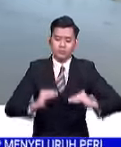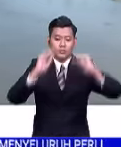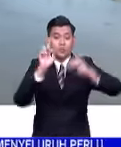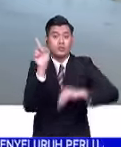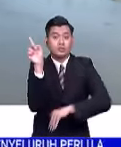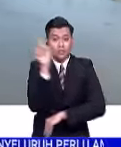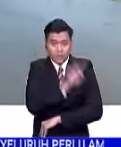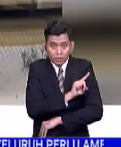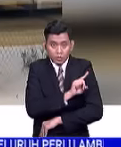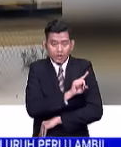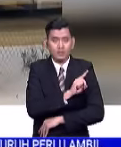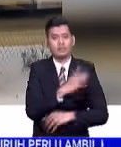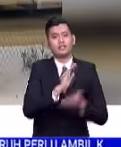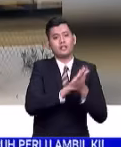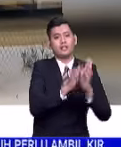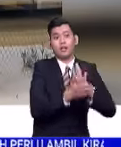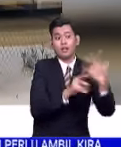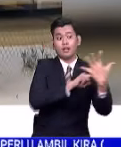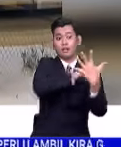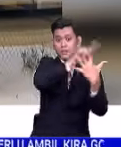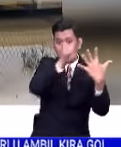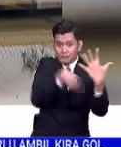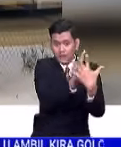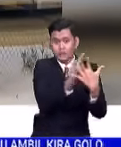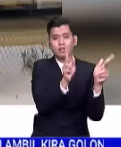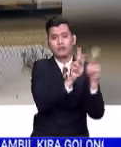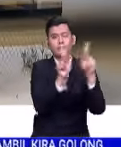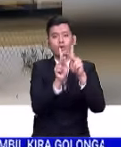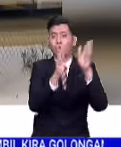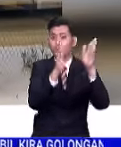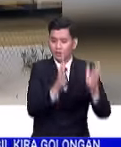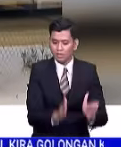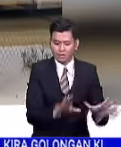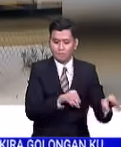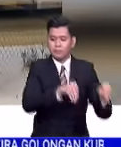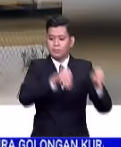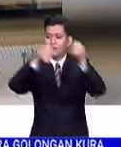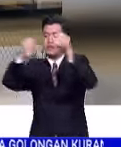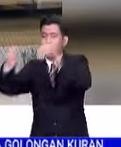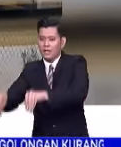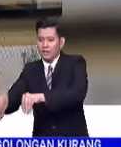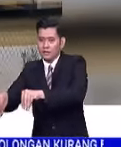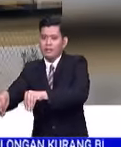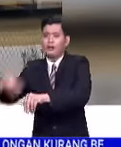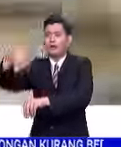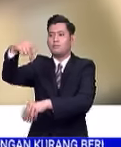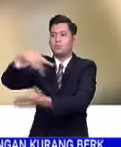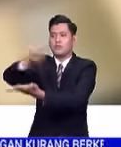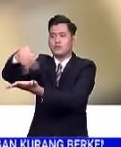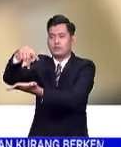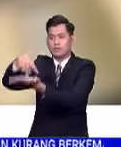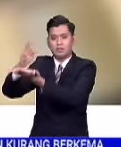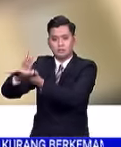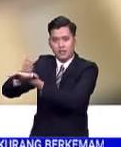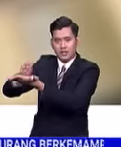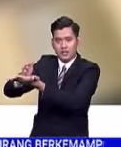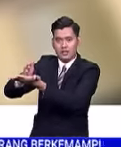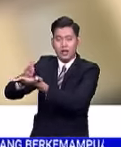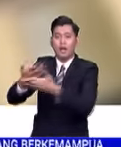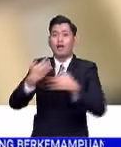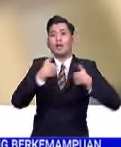penduduk terjejas berpindah di tingkat 2 di kediaman masing-masing. Sementara itu, 2 PPS di Pekan Long Lama masih